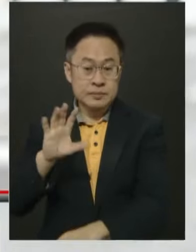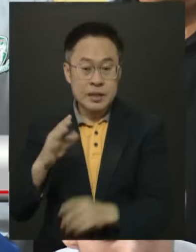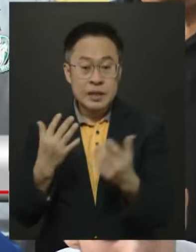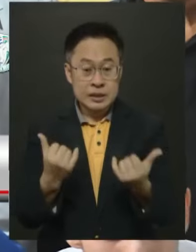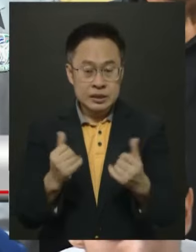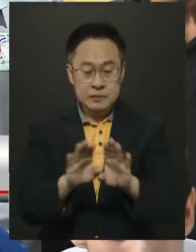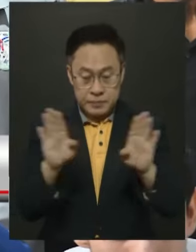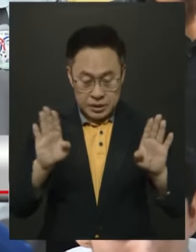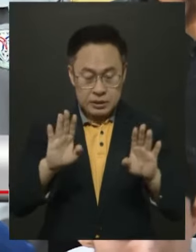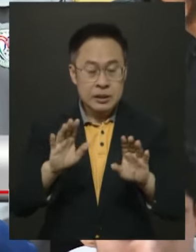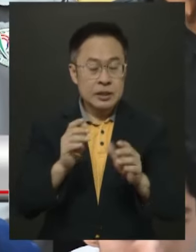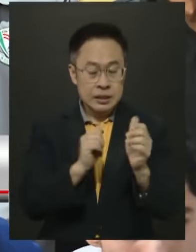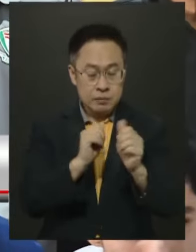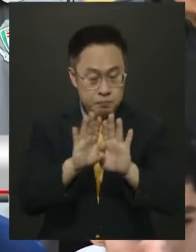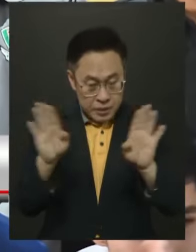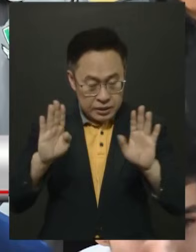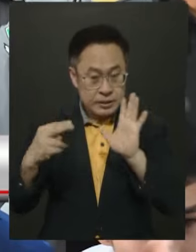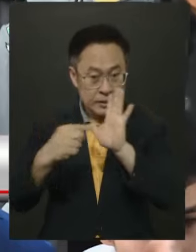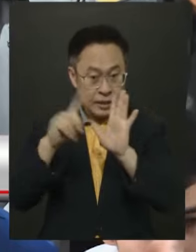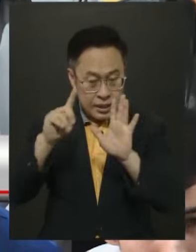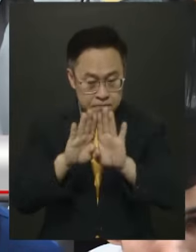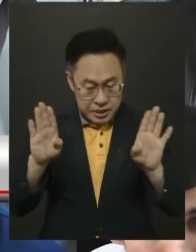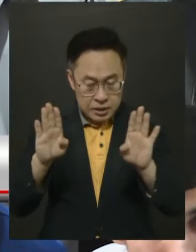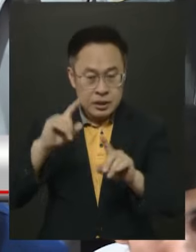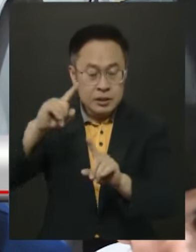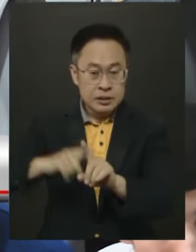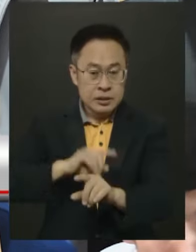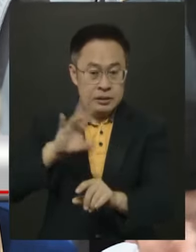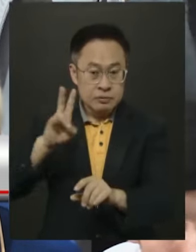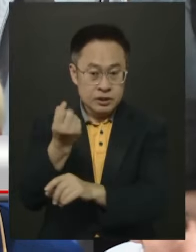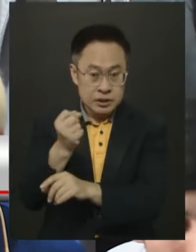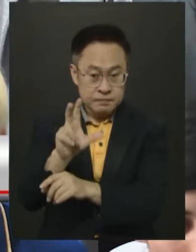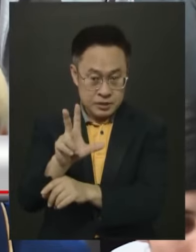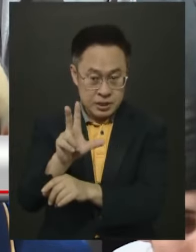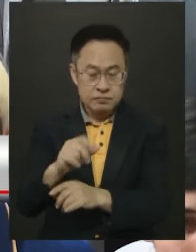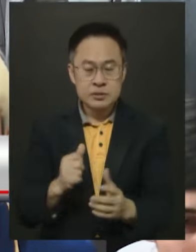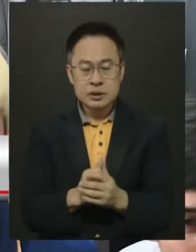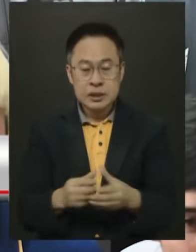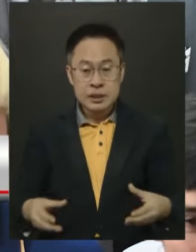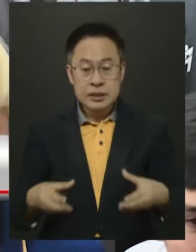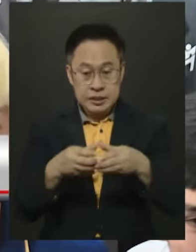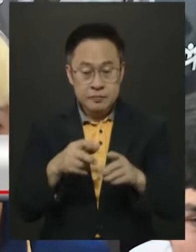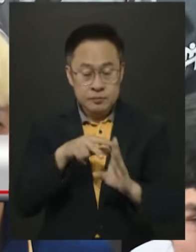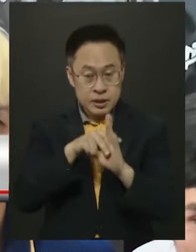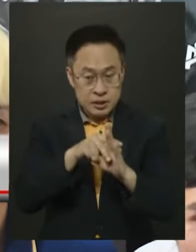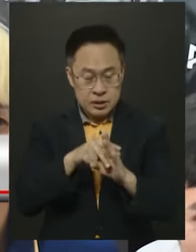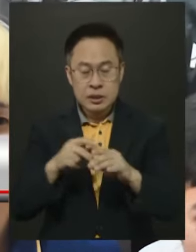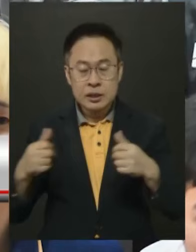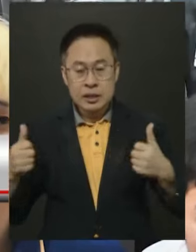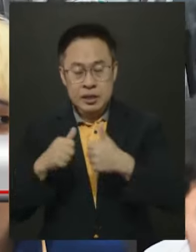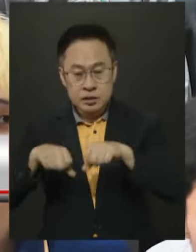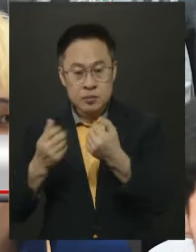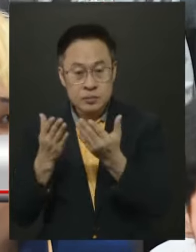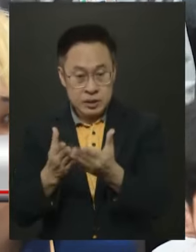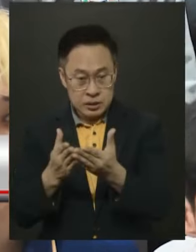ก็คือ13แล้วก็14กรกฎาคมเนาะโดยความพร้อมของทีมการท่าเรือ ASM ค่ะที่จะเปิดฤดูกาลด้วยเกมบิ๊ก